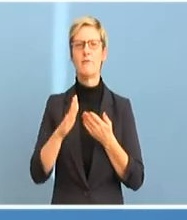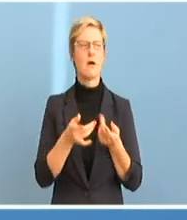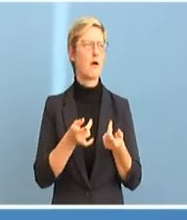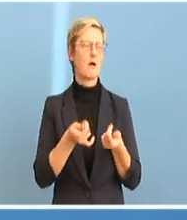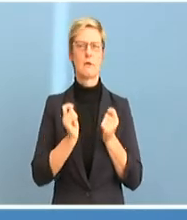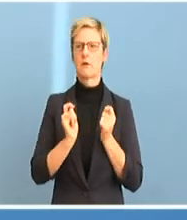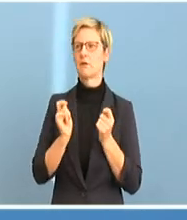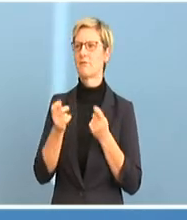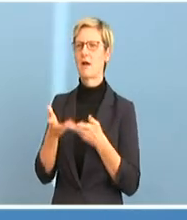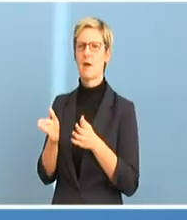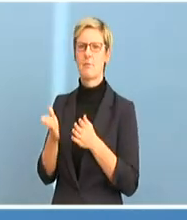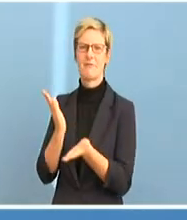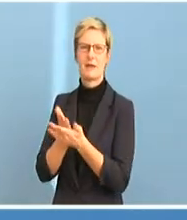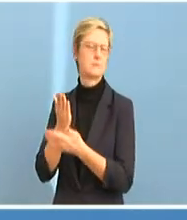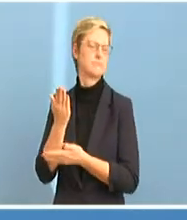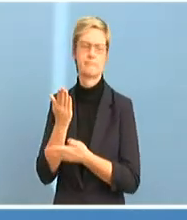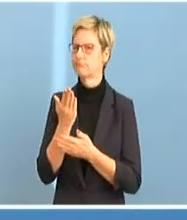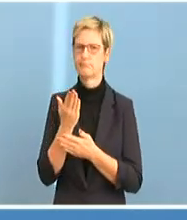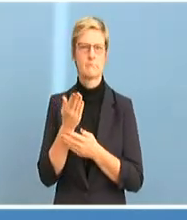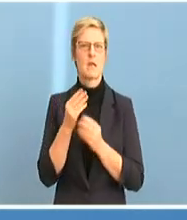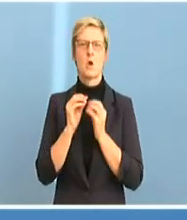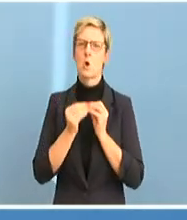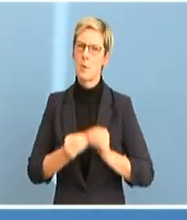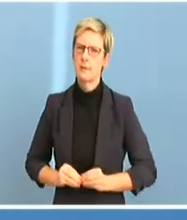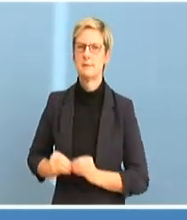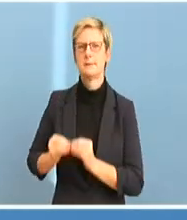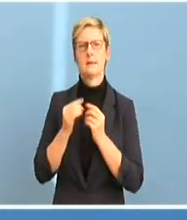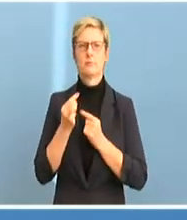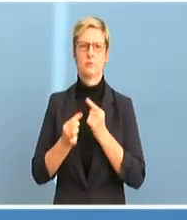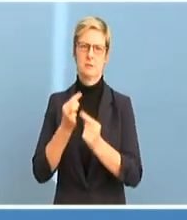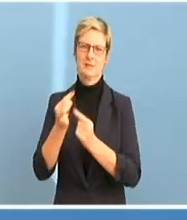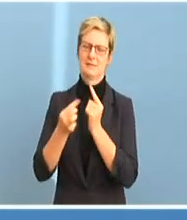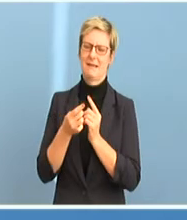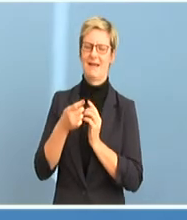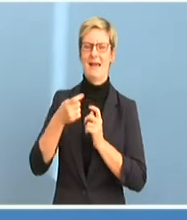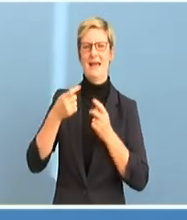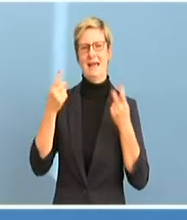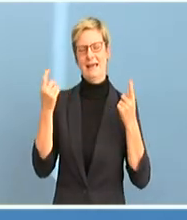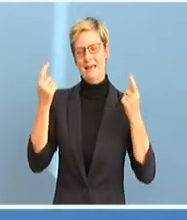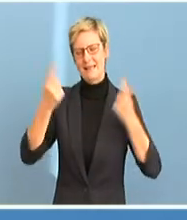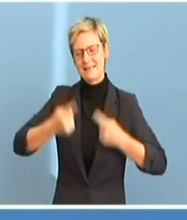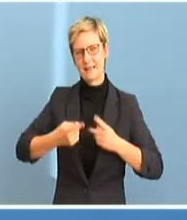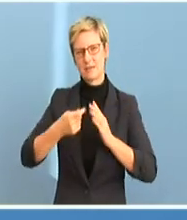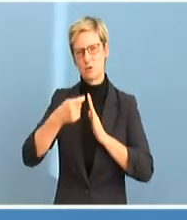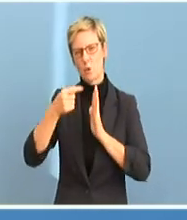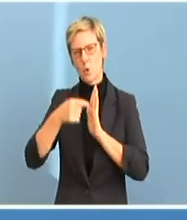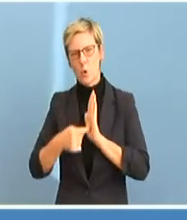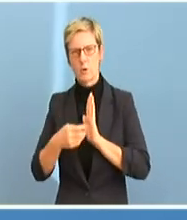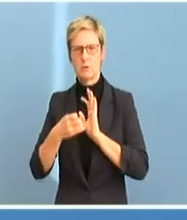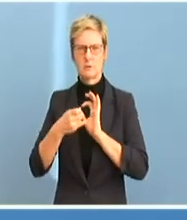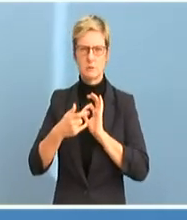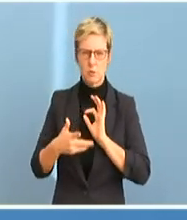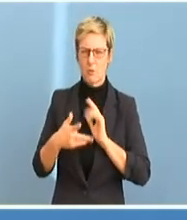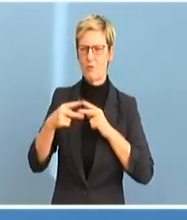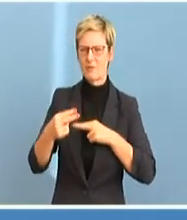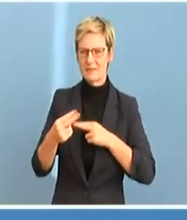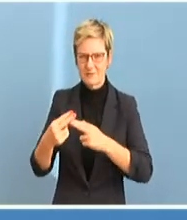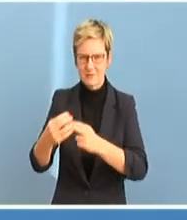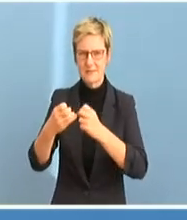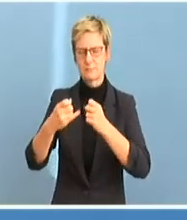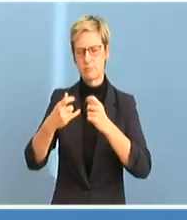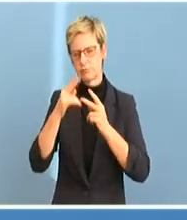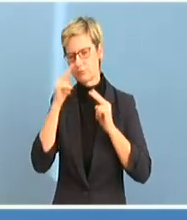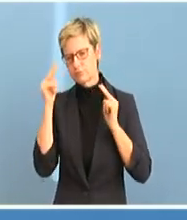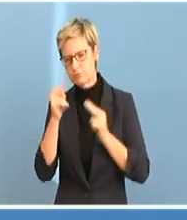starke Restriktionen auferlegter und beschränkter Prozess. Wir haben hier sehr viele Fristen zu beachten, und